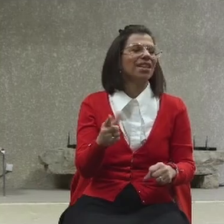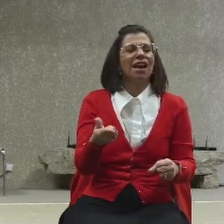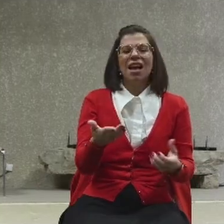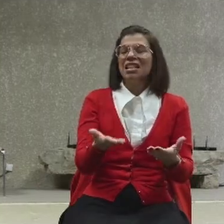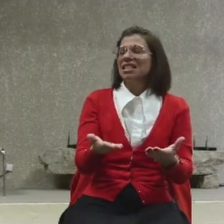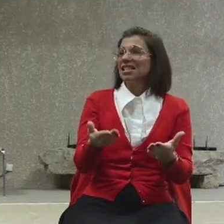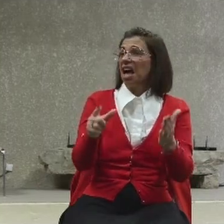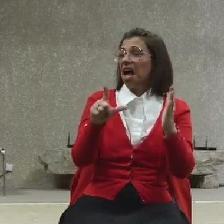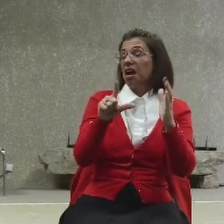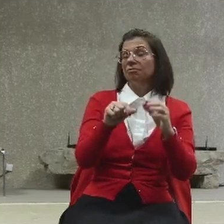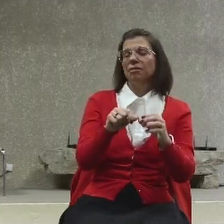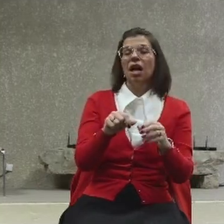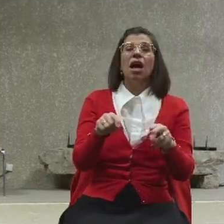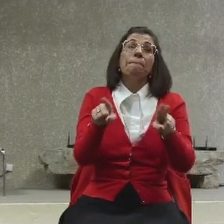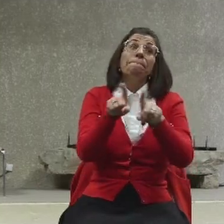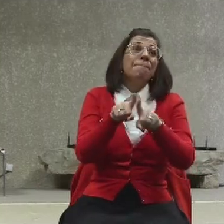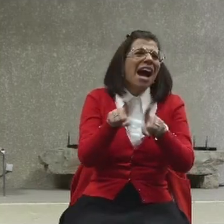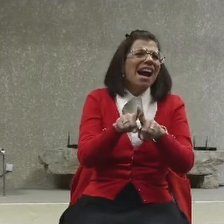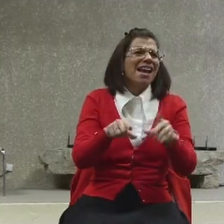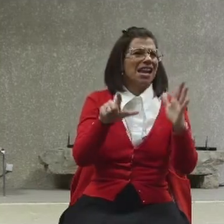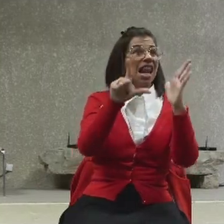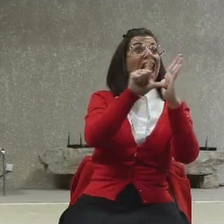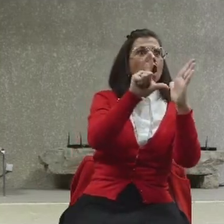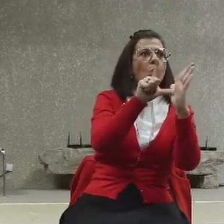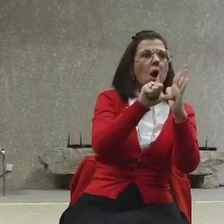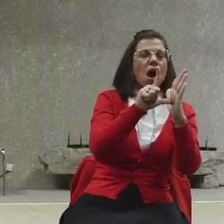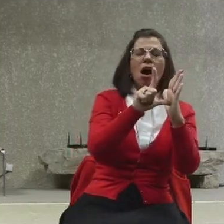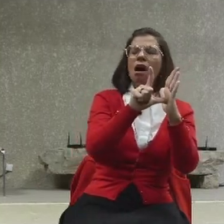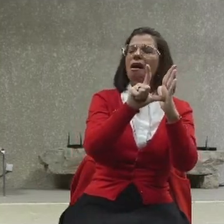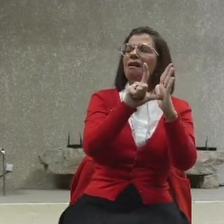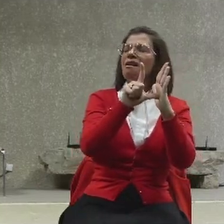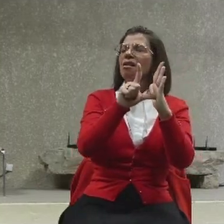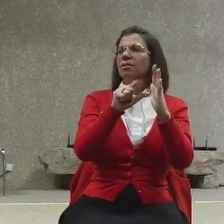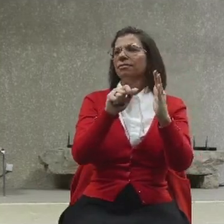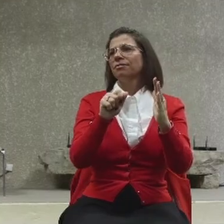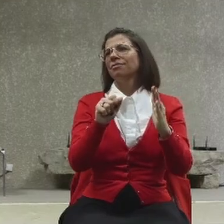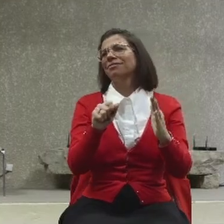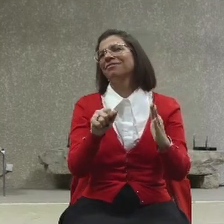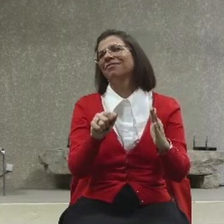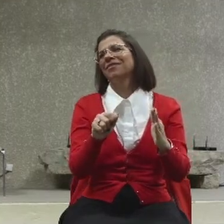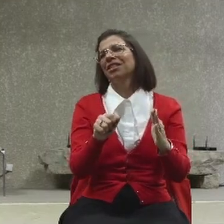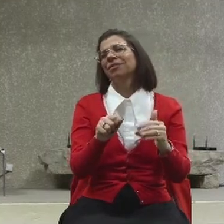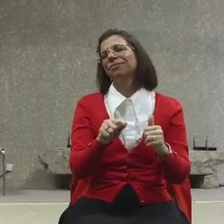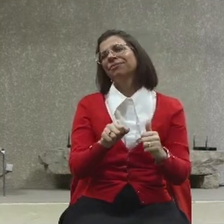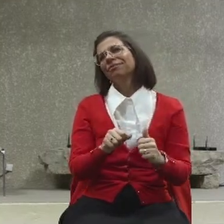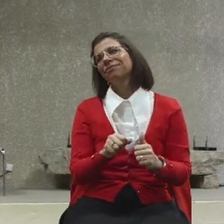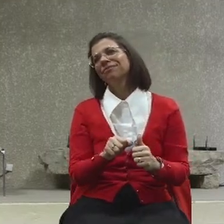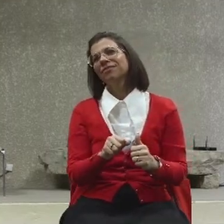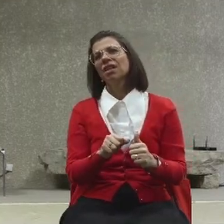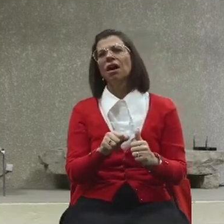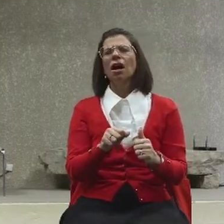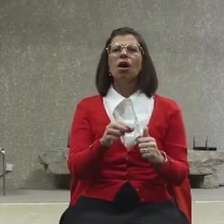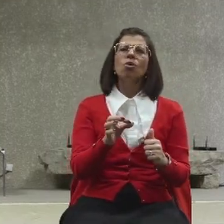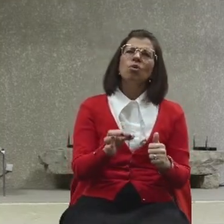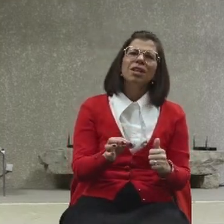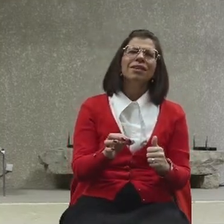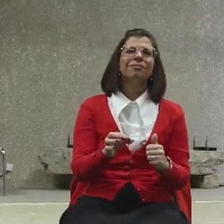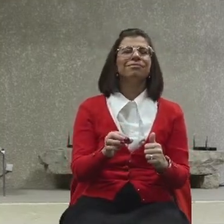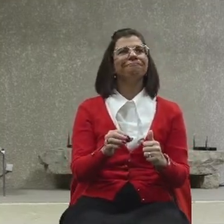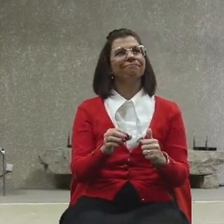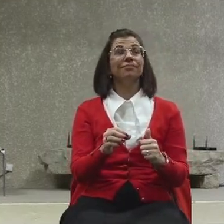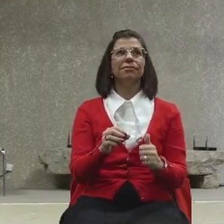si Jésus est mort et ressuscité, nous aussi, nous sommes morts, et c'est dans la mesure où nous sommes morts avec lui, et que je le